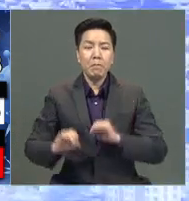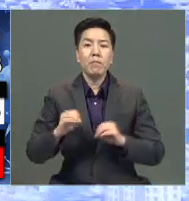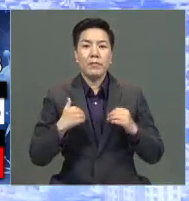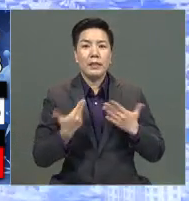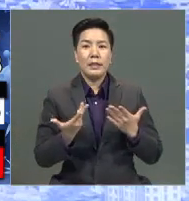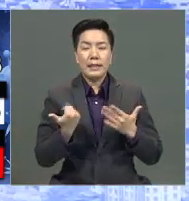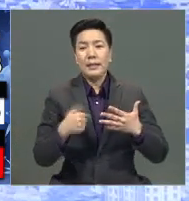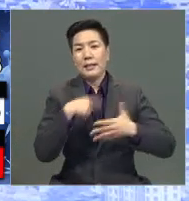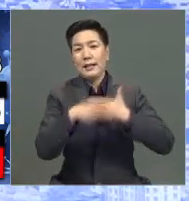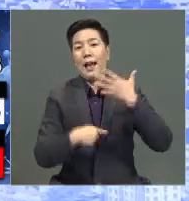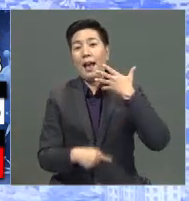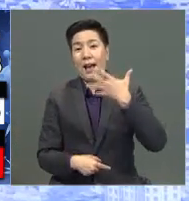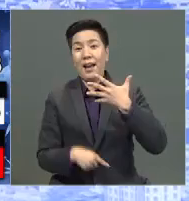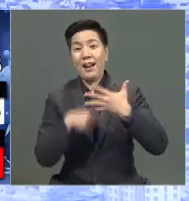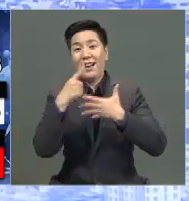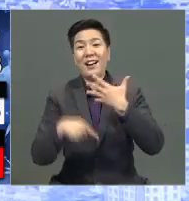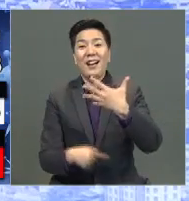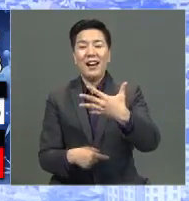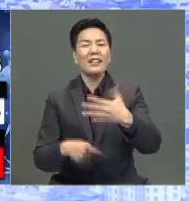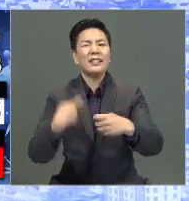นี้ได้ยังไงนะครับแต่ถ้าเป็นสถานที่บางที่ที่เขาทำเช่นโรงแรมเช่นงานเลี้ยงในอะไรต่างๆเหล่านี้ก็สามารถได้นะครับในกระทั่งกับที่วัดก็บางที่ก็มีแล้วนะครับตรงนี้นำเรียนว่าถ้าเราปฏิบัติส่วนบุคคลได้ดีแล้วก็ส่วนของสังคมได้ด้วยเราจะปลอดภัยครับนั้นในหลัก5ข้อนี้ไม่ได้มีความลำบากเลยนะครับทำเป็นประจำก็เท่ากับว่าเป็นชีวิต